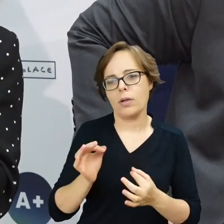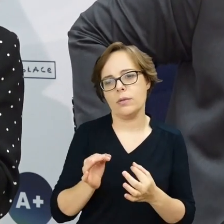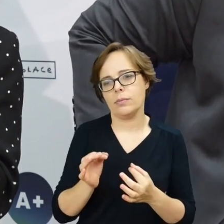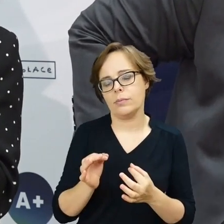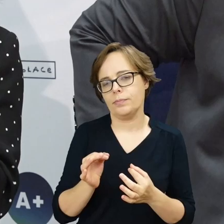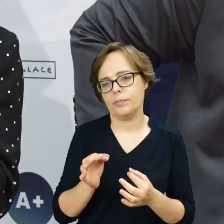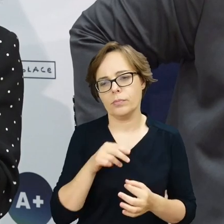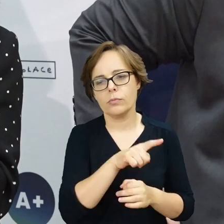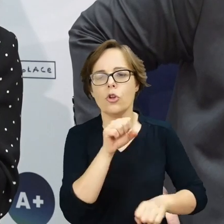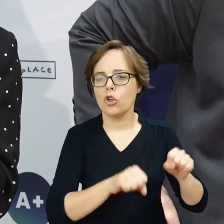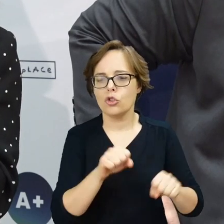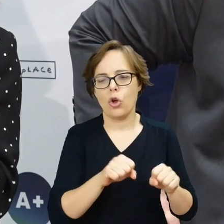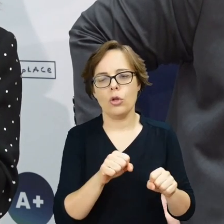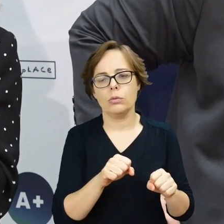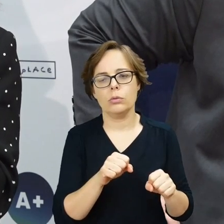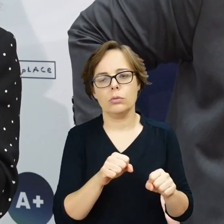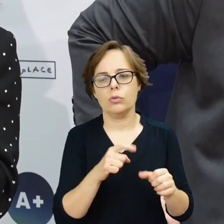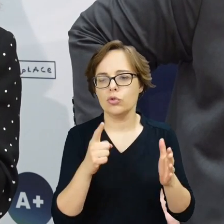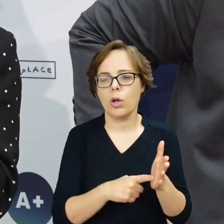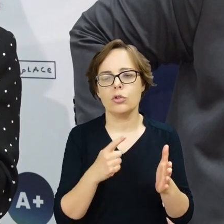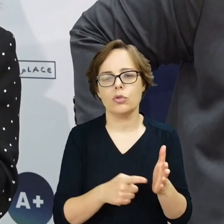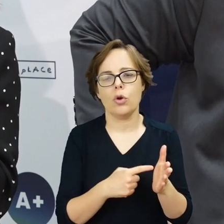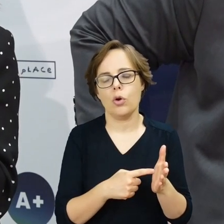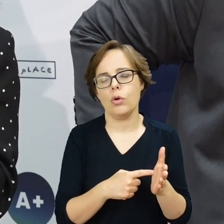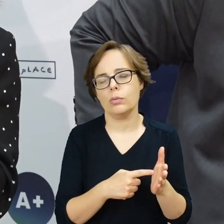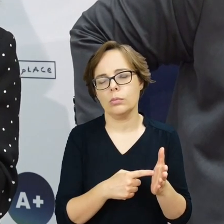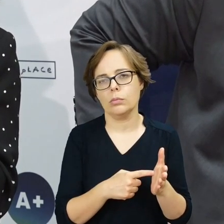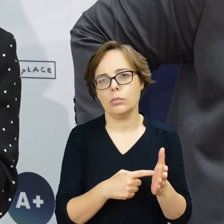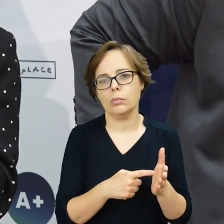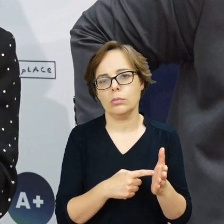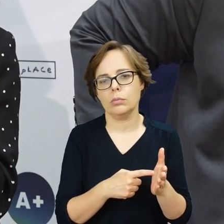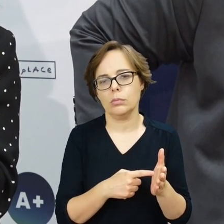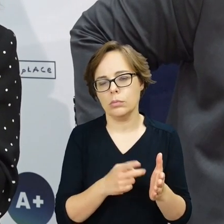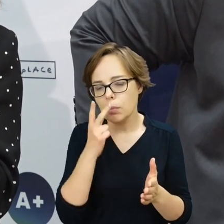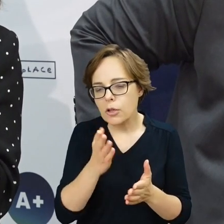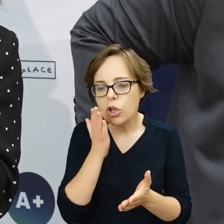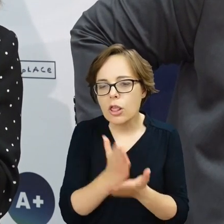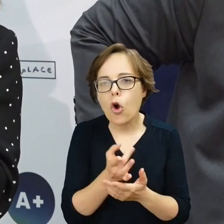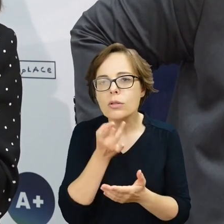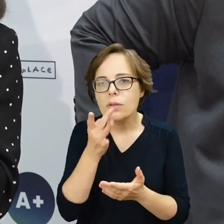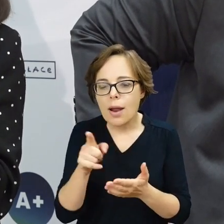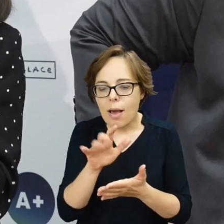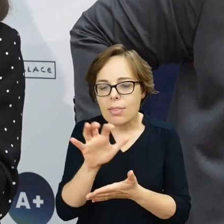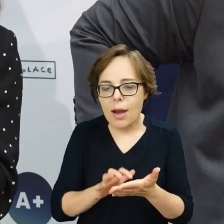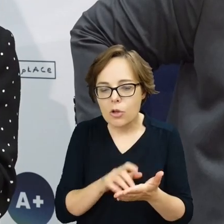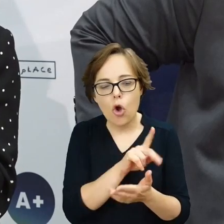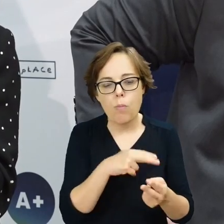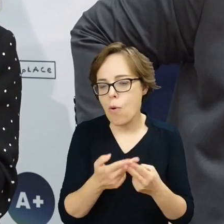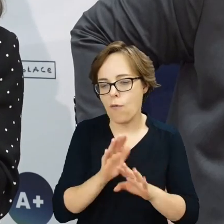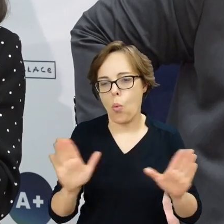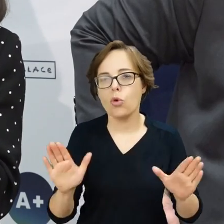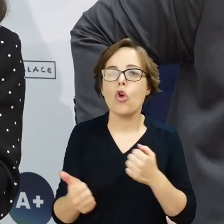jednak ograniczają się bardzo często wyłącznie do treści skargi i odpowiedzi na skargę i nie lubię tego